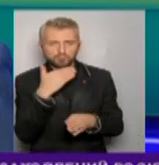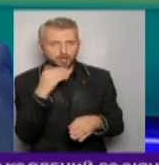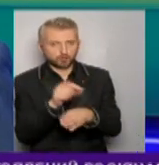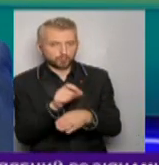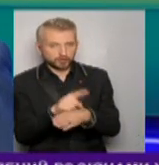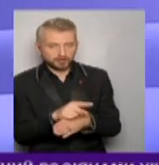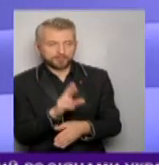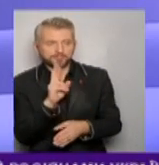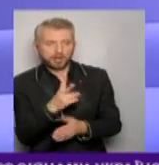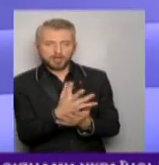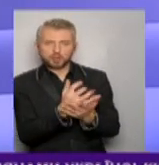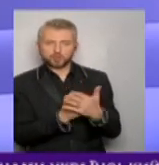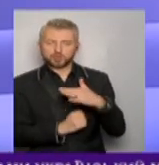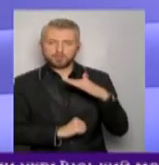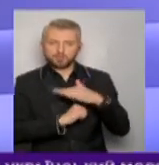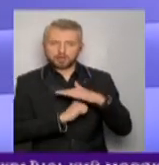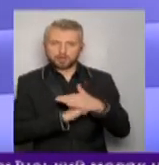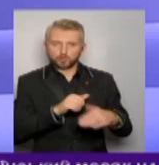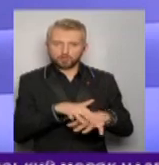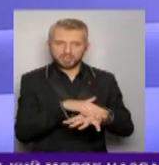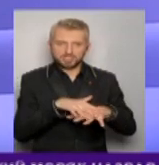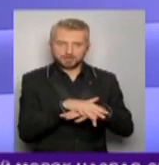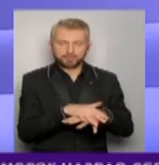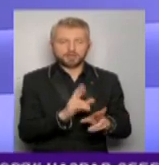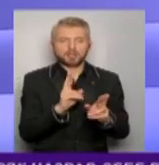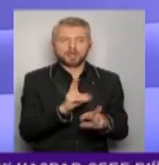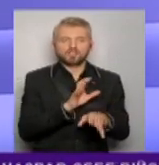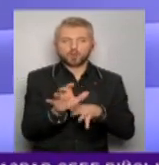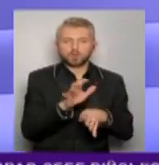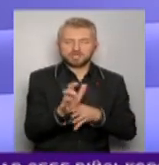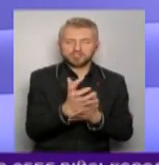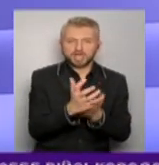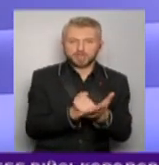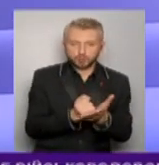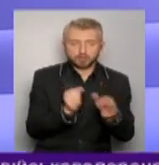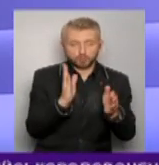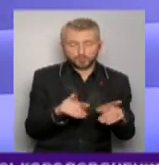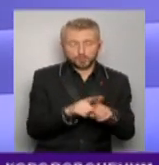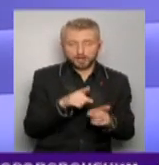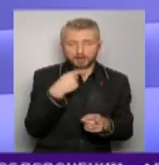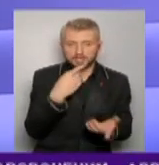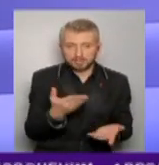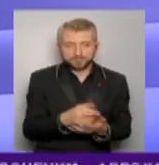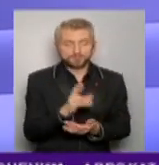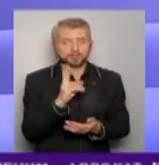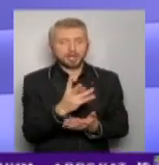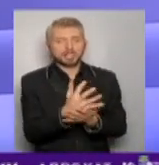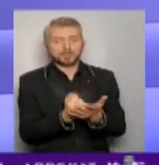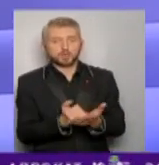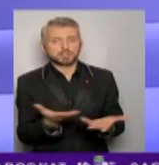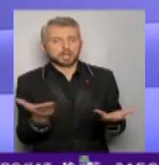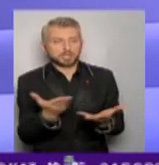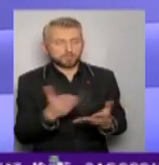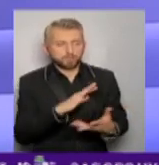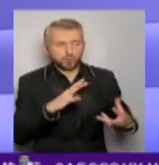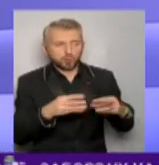функцій. Як ресурсна база суспільства – як виробничий ресурс, будемо так казати, як ресурс, який